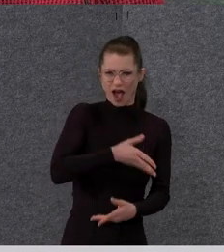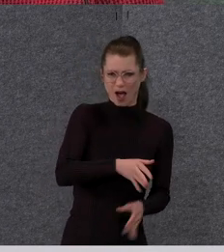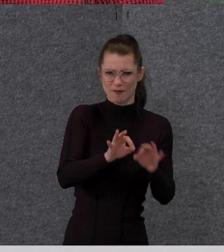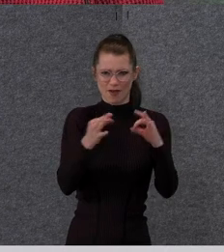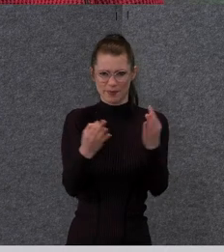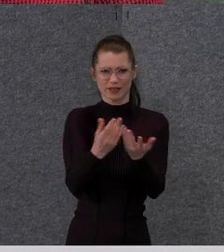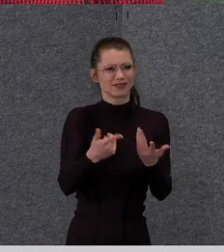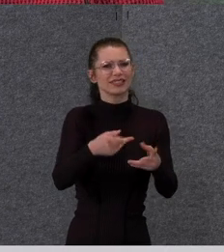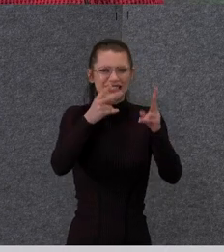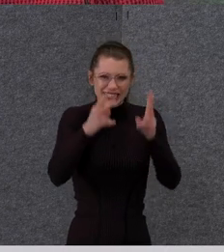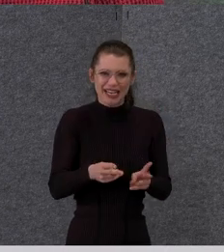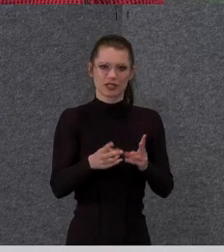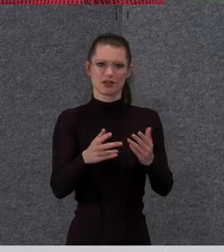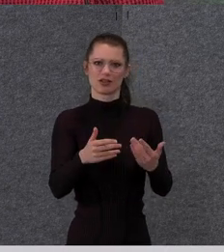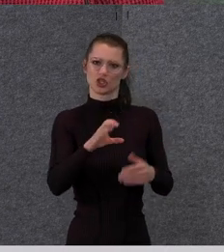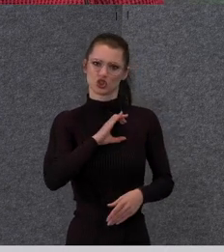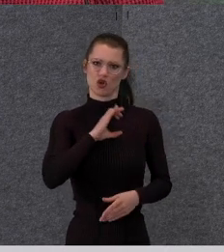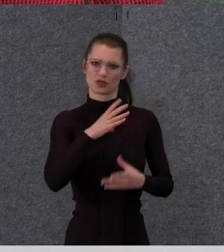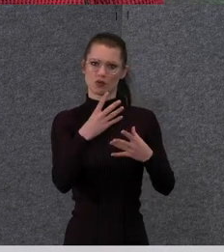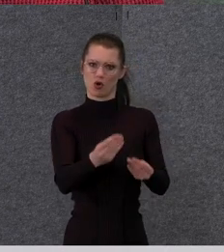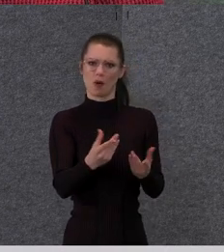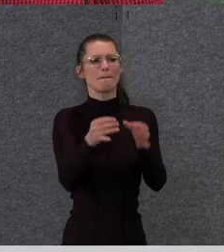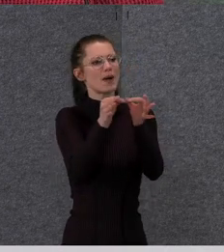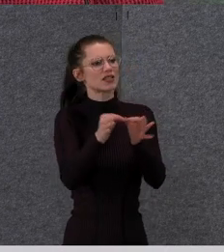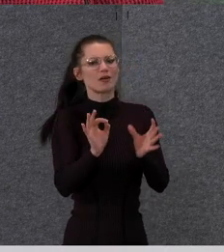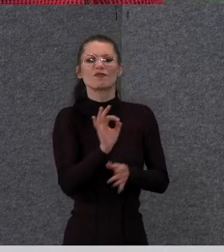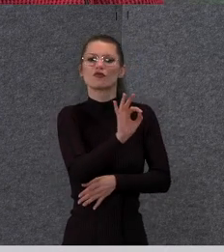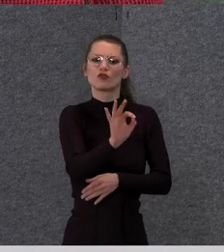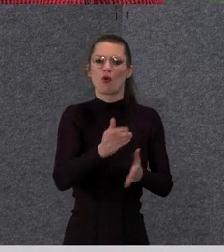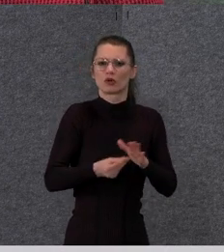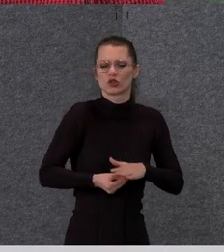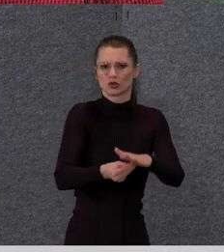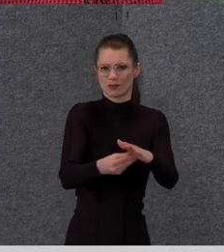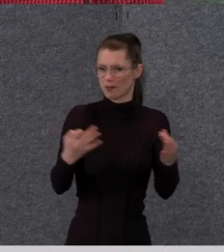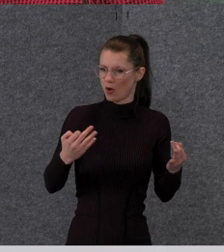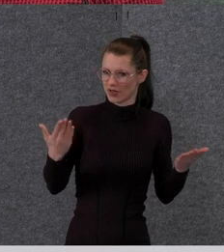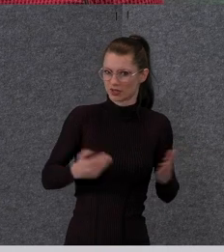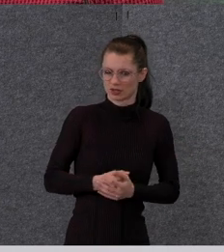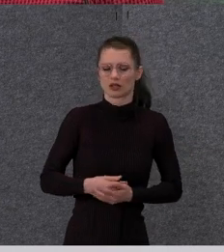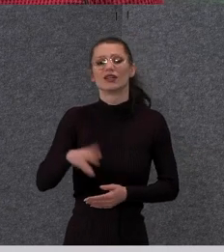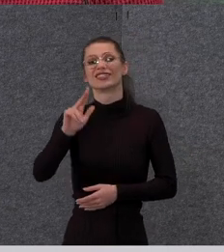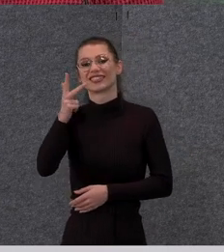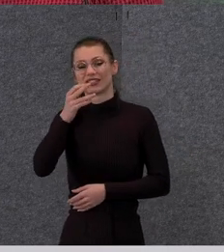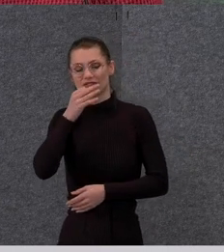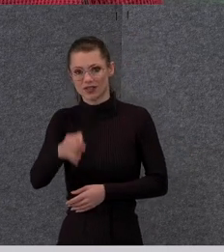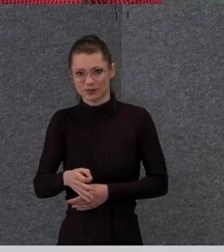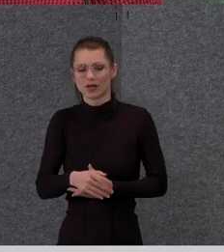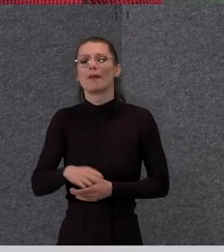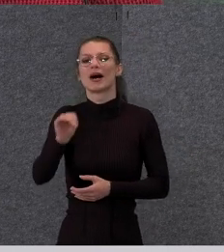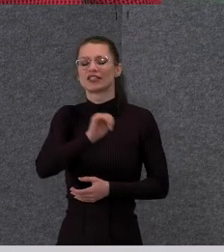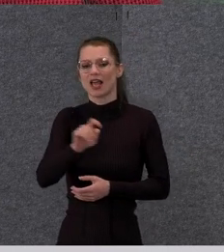Und die dritte Frage: Die kommt von Martina Lila